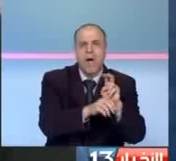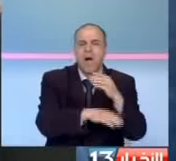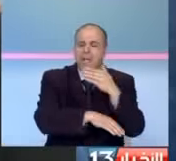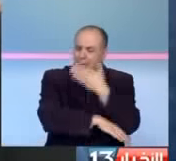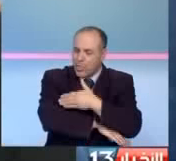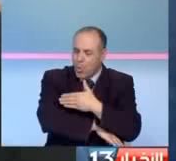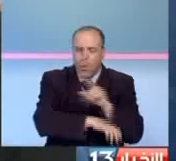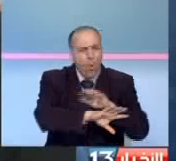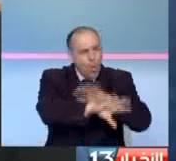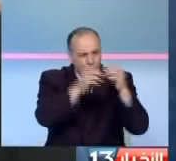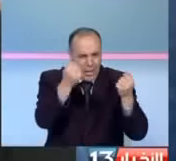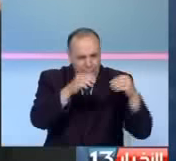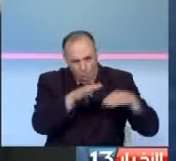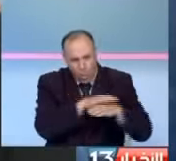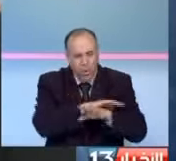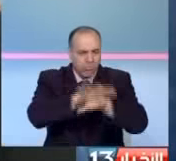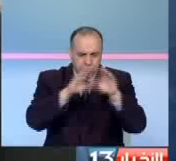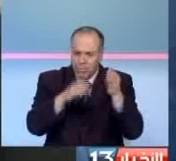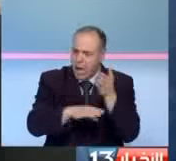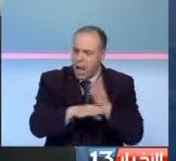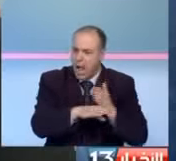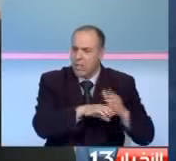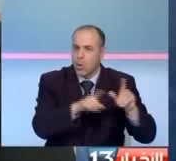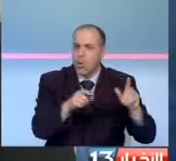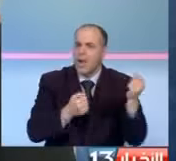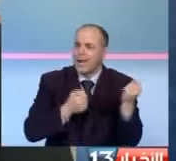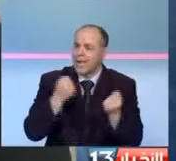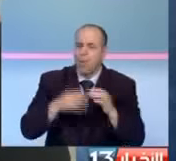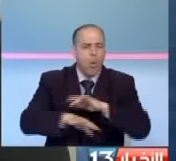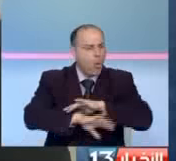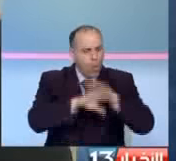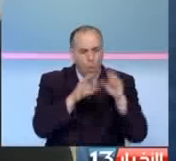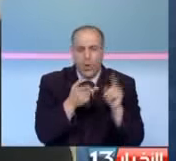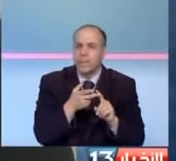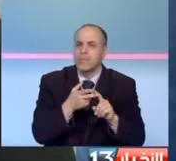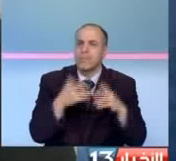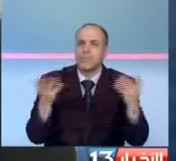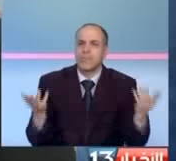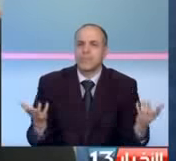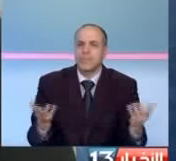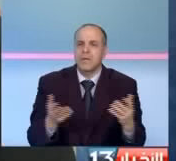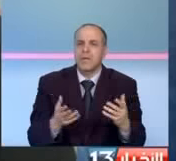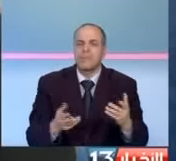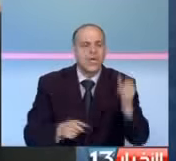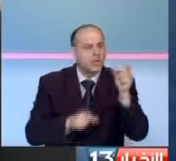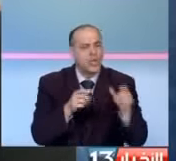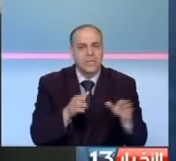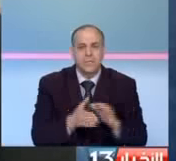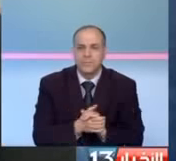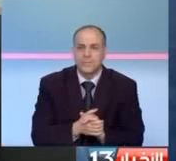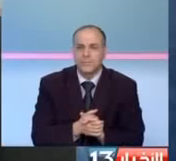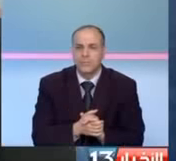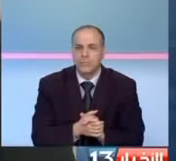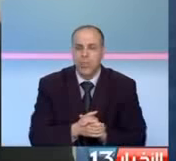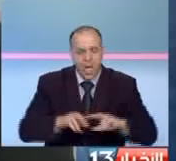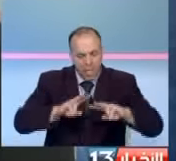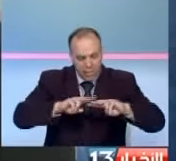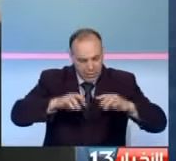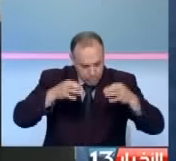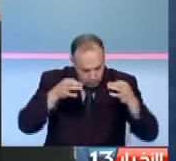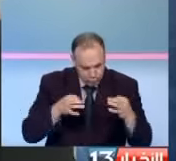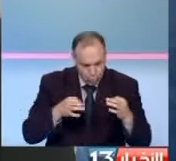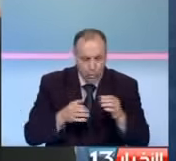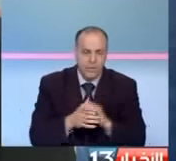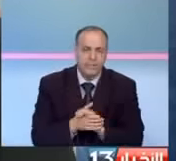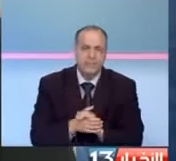والمراقبه والعمليات الجمركيه بالنسبه للسيارات وبالنسبه للاشخاص، والتفتيش الدقيق اكيد